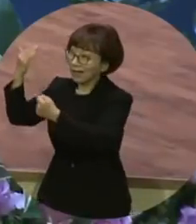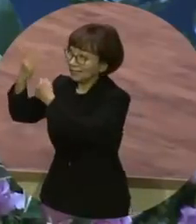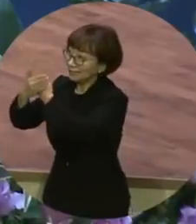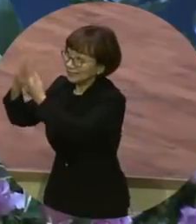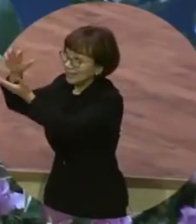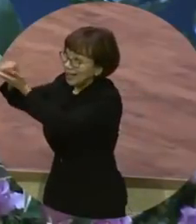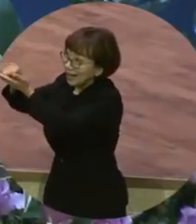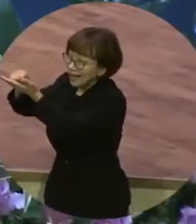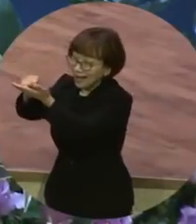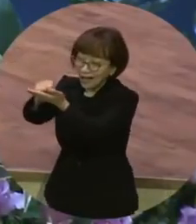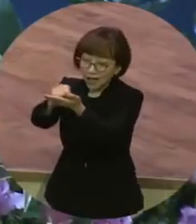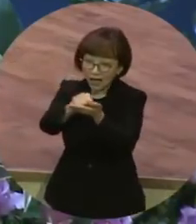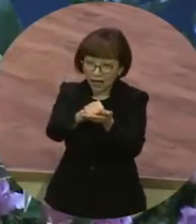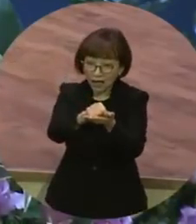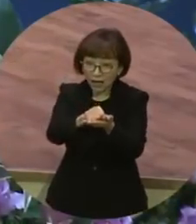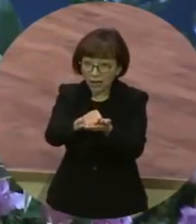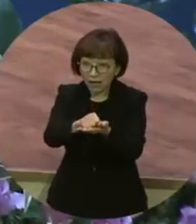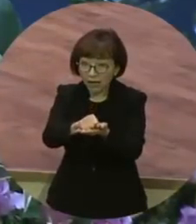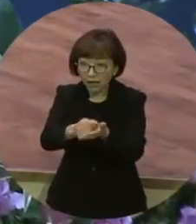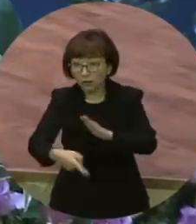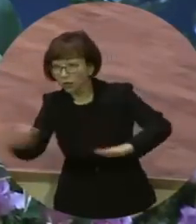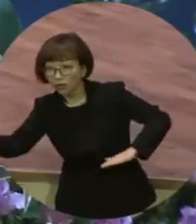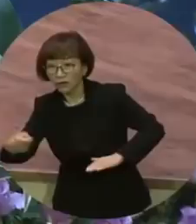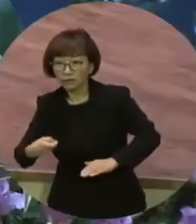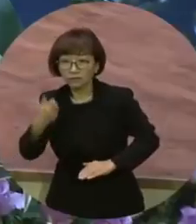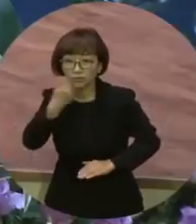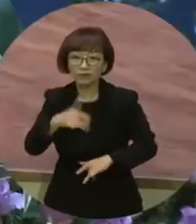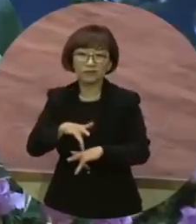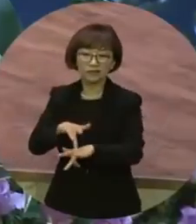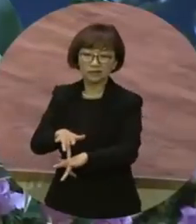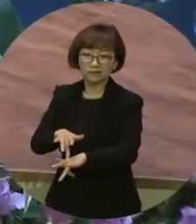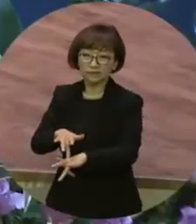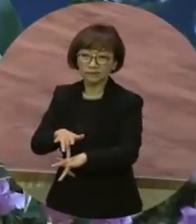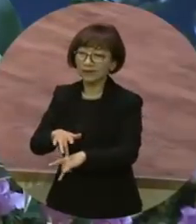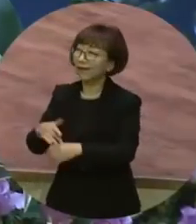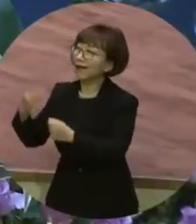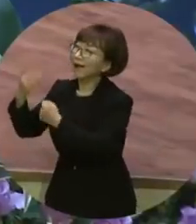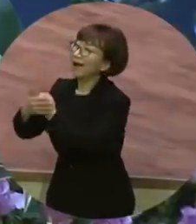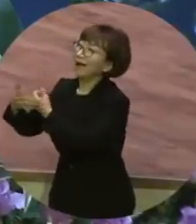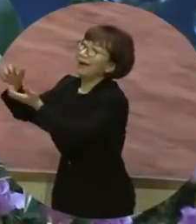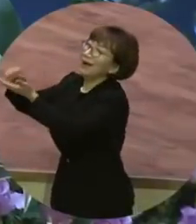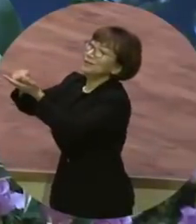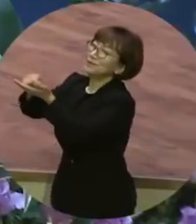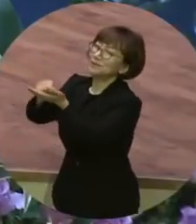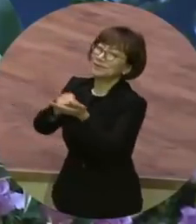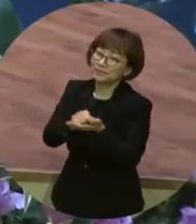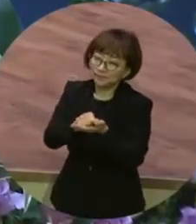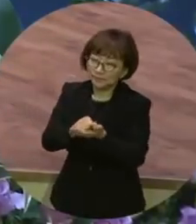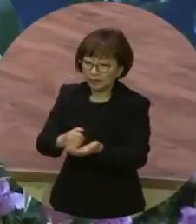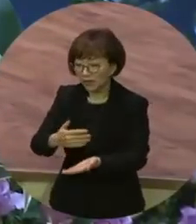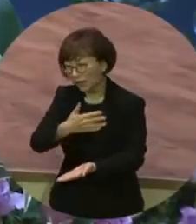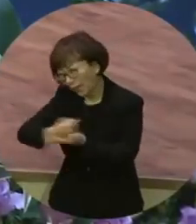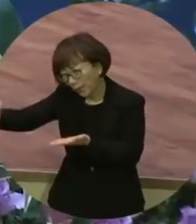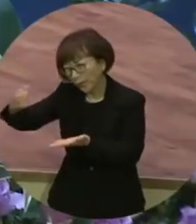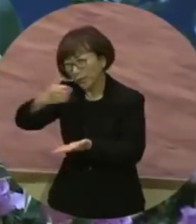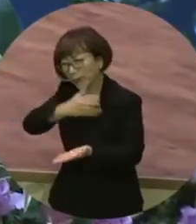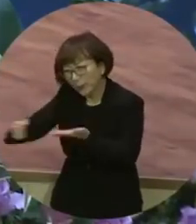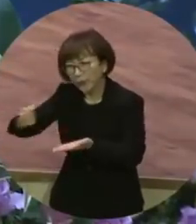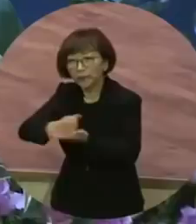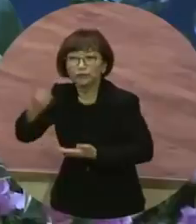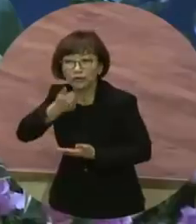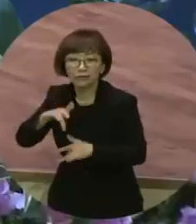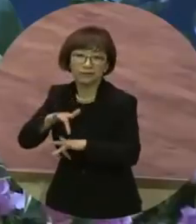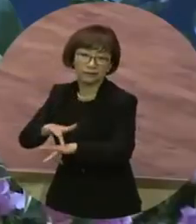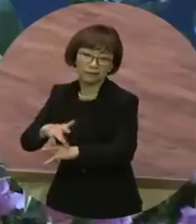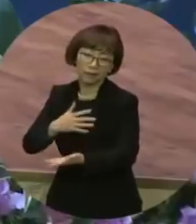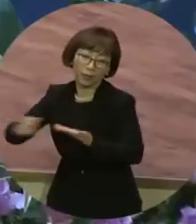사단은 잘 알고 있습니다. 은혜 받고 그 은혜가 나에게 머물면 예틀은 깨지고 새틀이 갖춰질 수밖에 없다라는 것을. 그래서 은혜 못 받기는 못하니까 받고